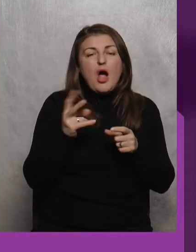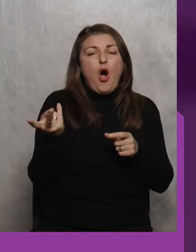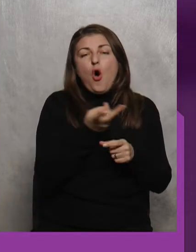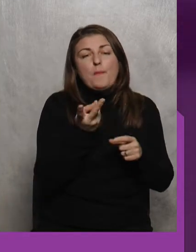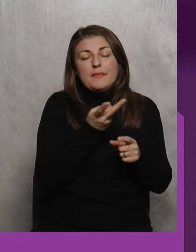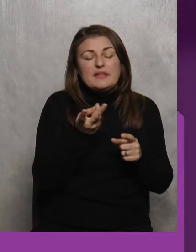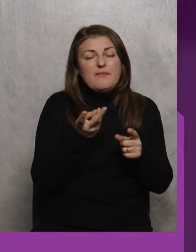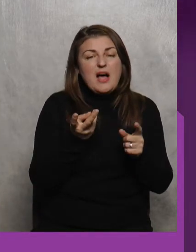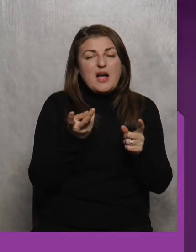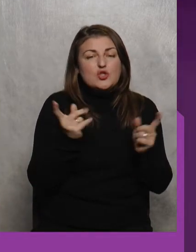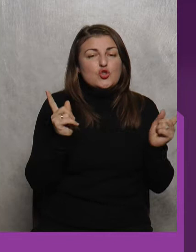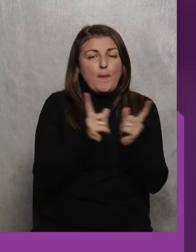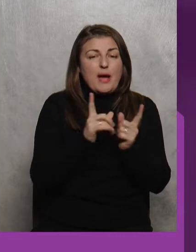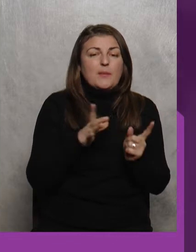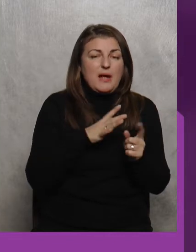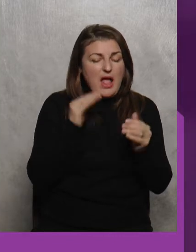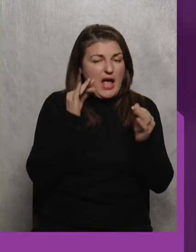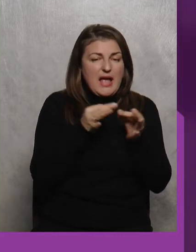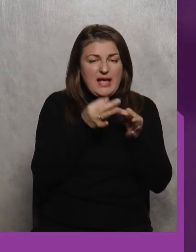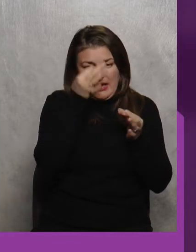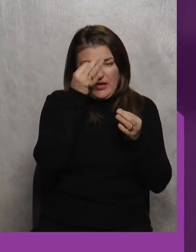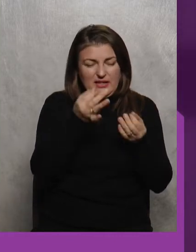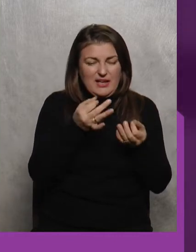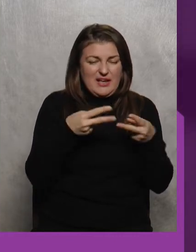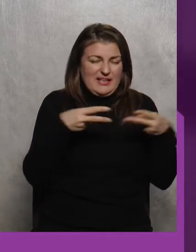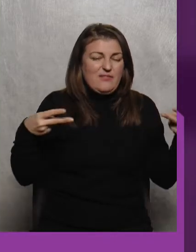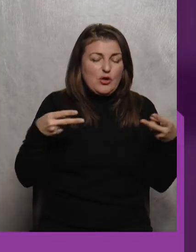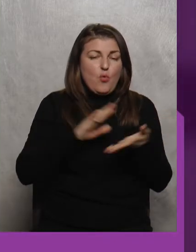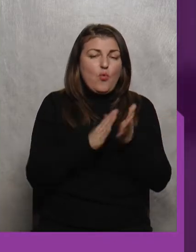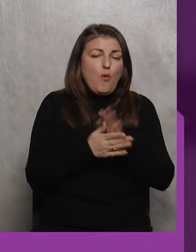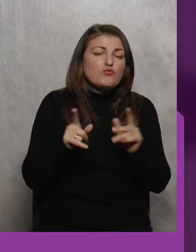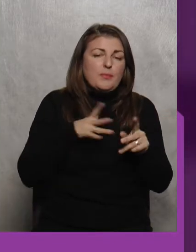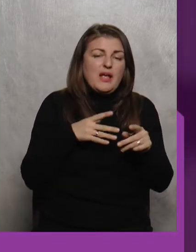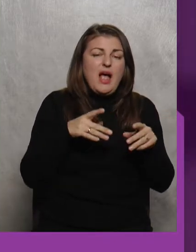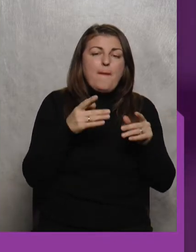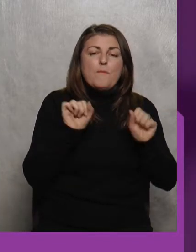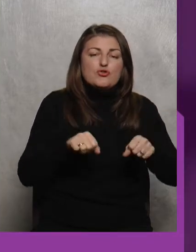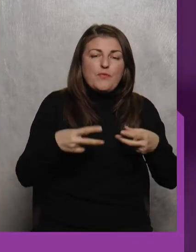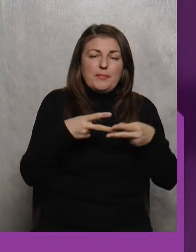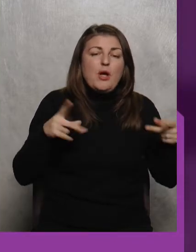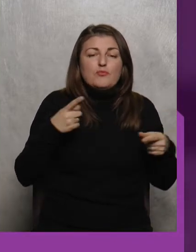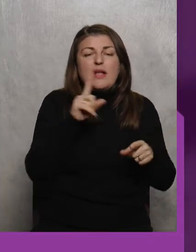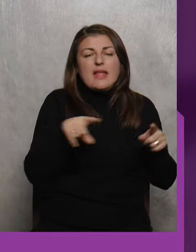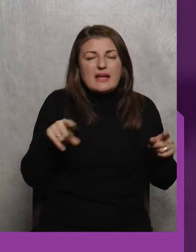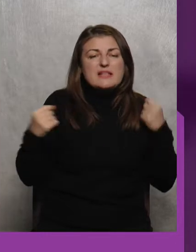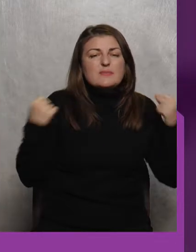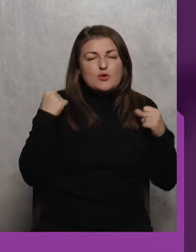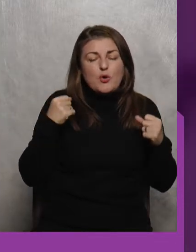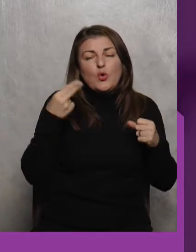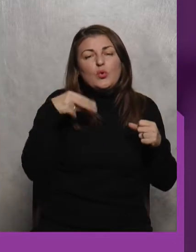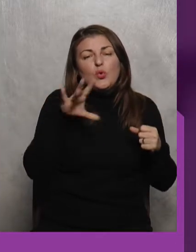обидва суперники були, да, у рівних умовах. Прирівняти можливості, тому що деякі спортсмени